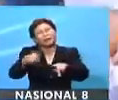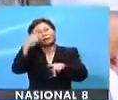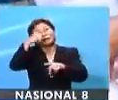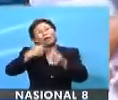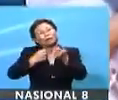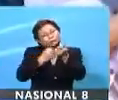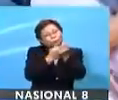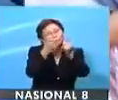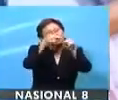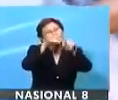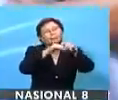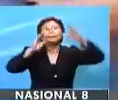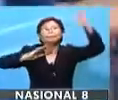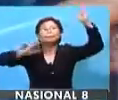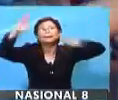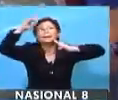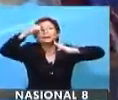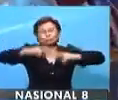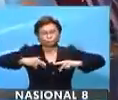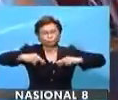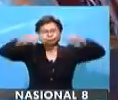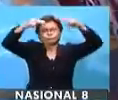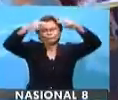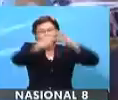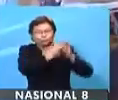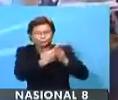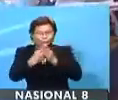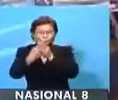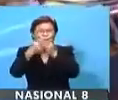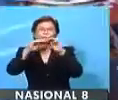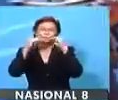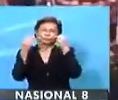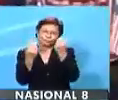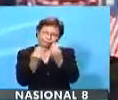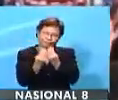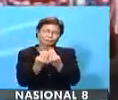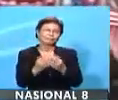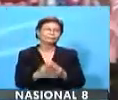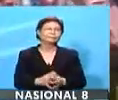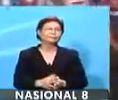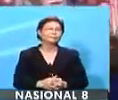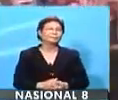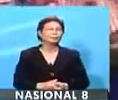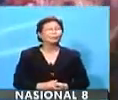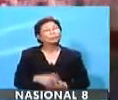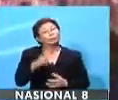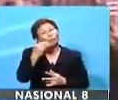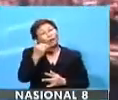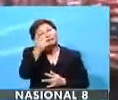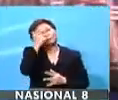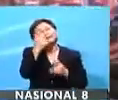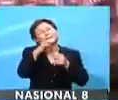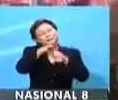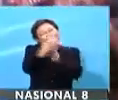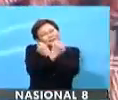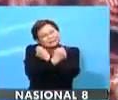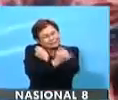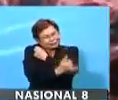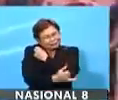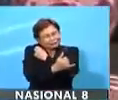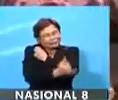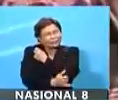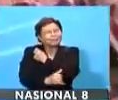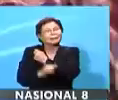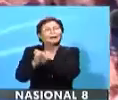sumbangan kepada negara dalam meningkatkan perpaduan masyarakat. Kerana semangat cintakan negara, M. Kandapan